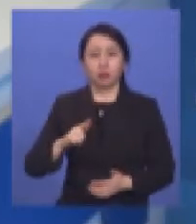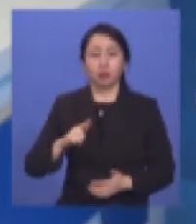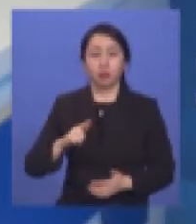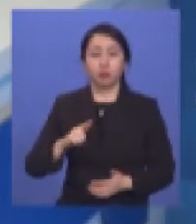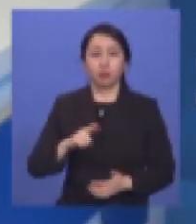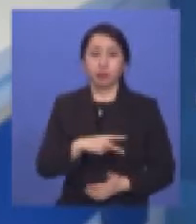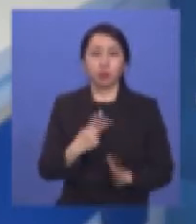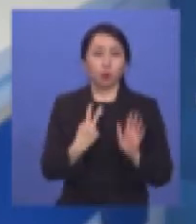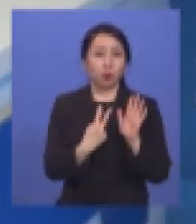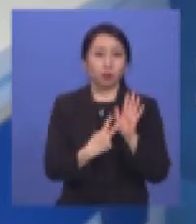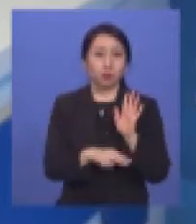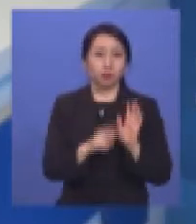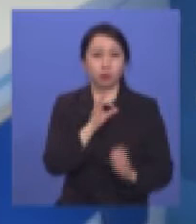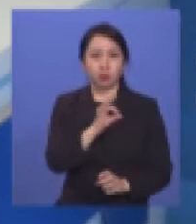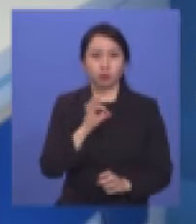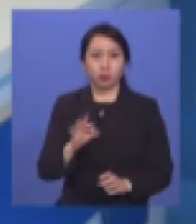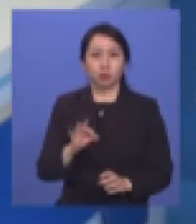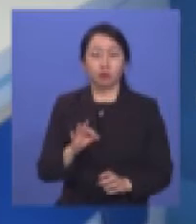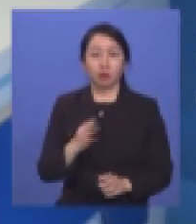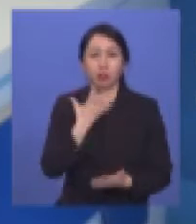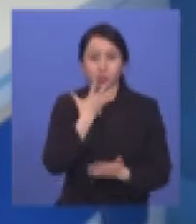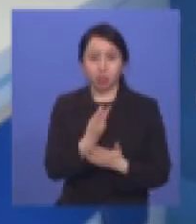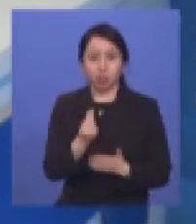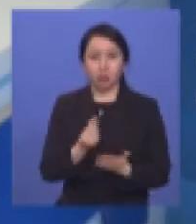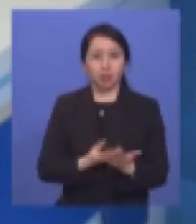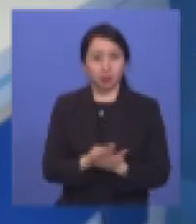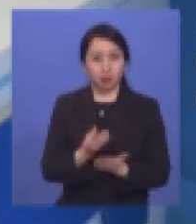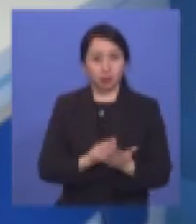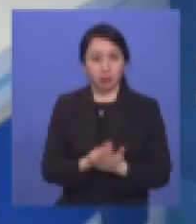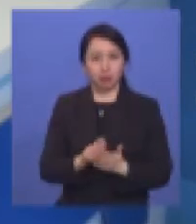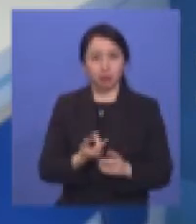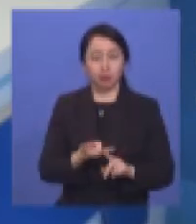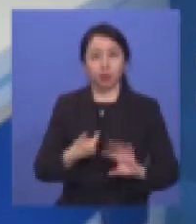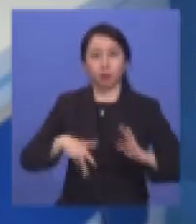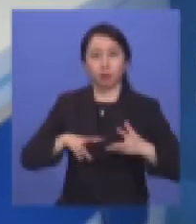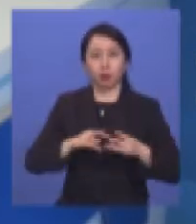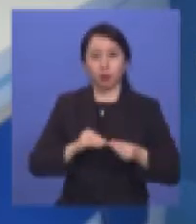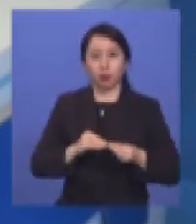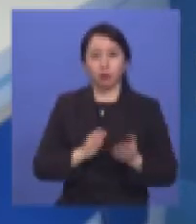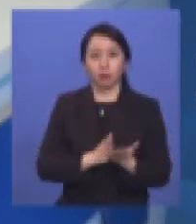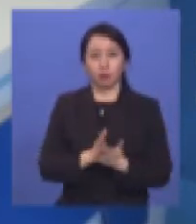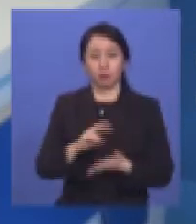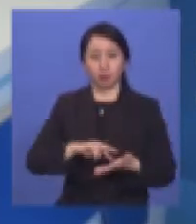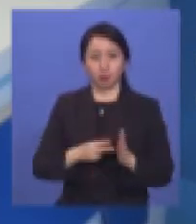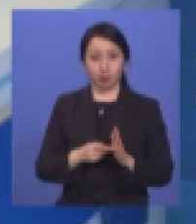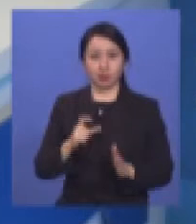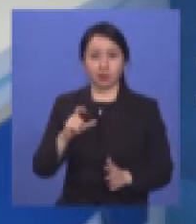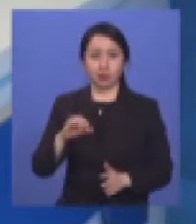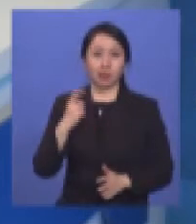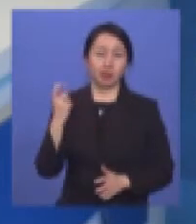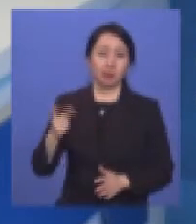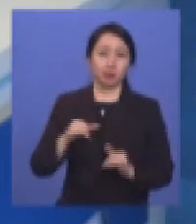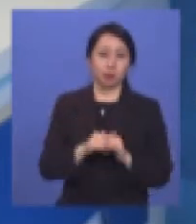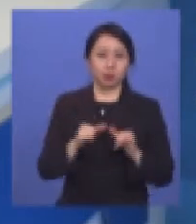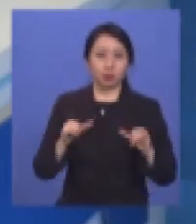тенге из них около 70 процентов частные инвестиции об этом а также об итогах и перспективах планах